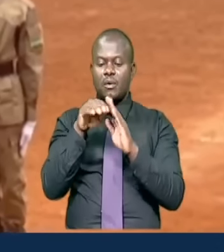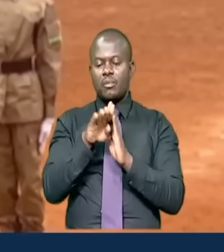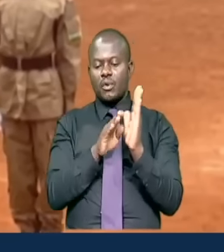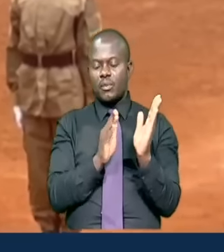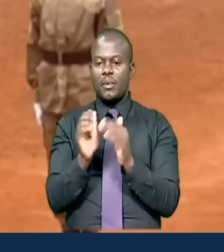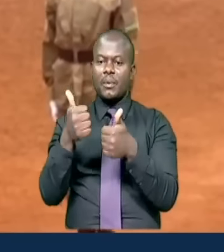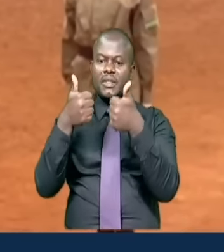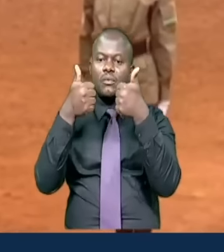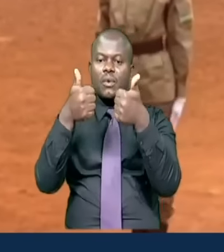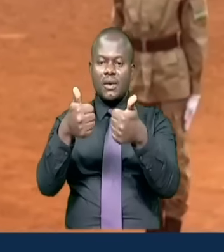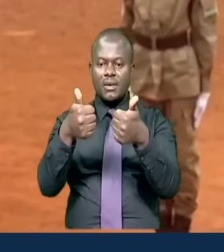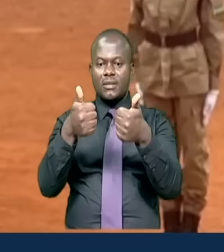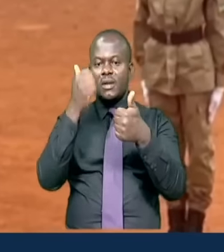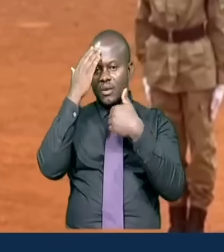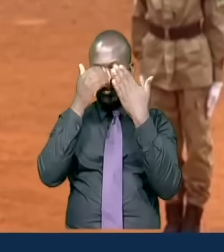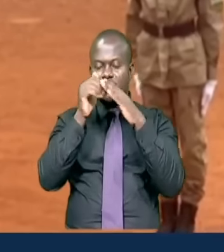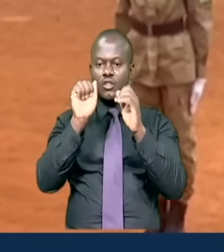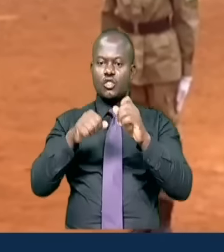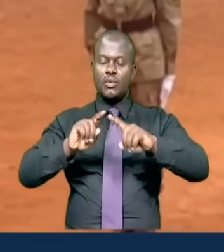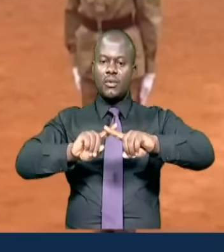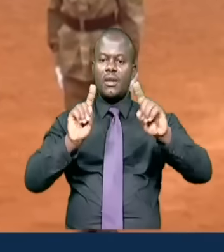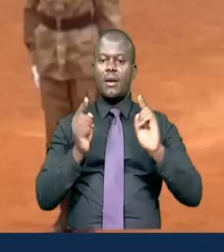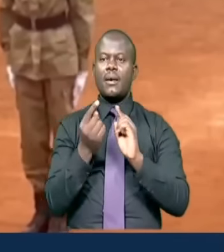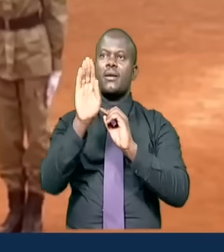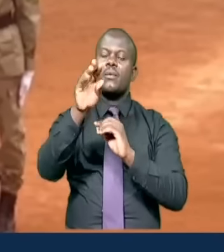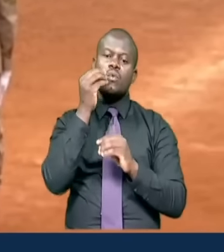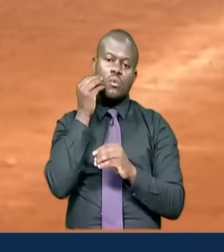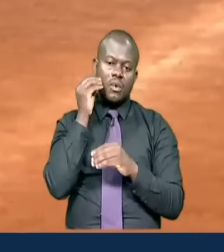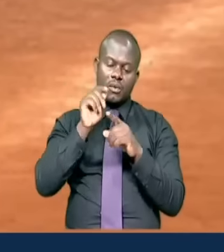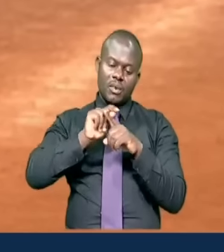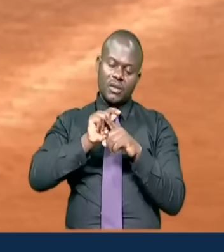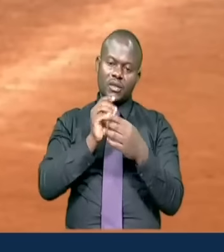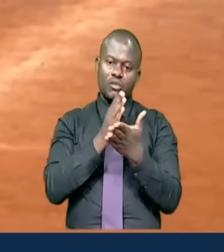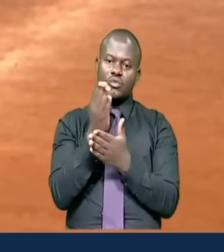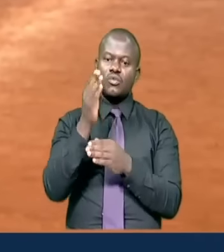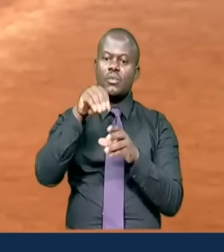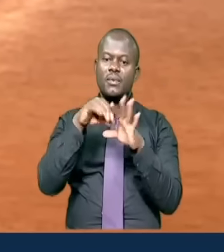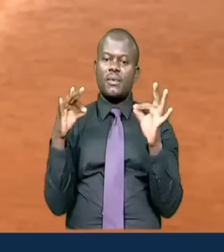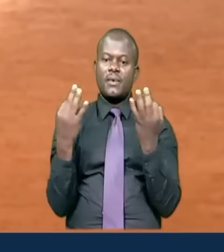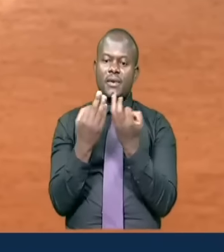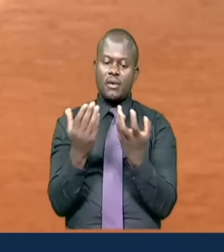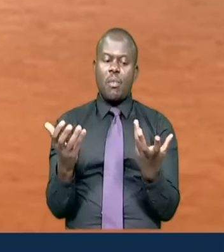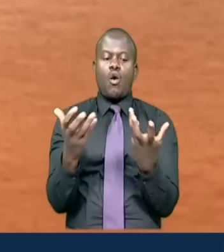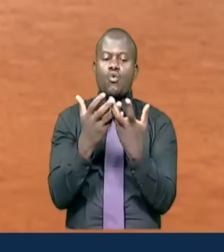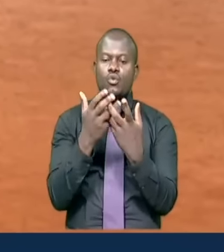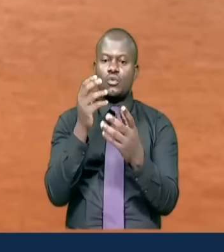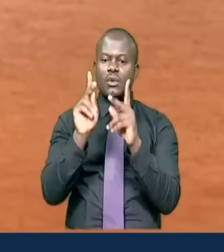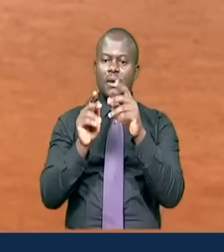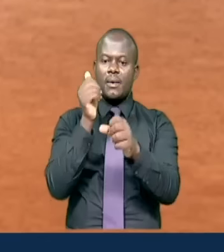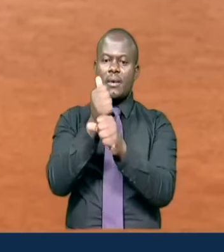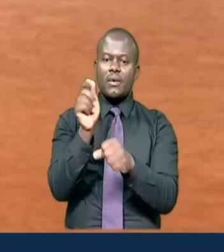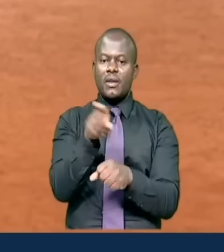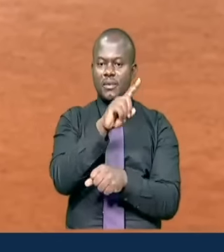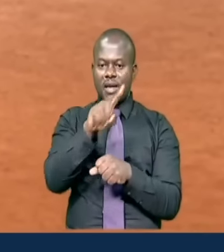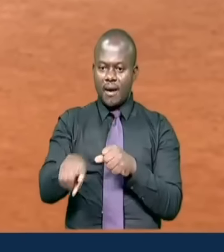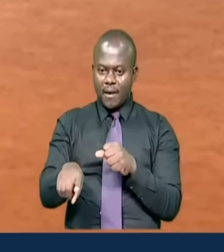kubategura neza ngo zitandukane abagiye gutaha batozwe kuko gusubira mu miryango bahuzwe nabo bakoreye